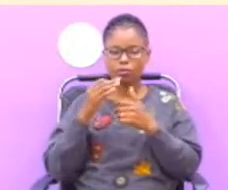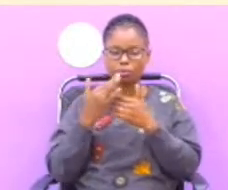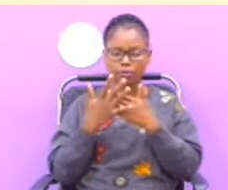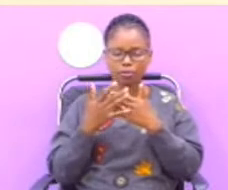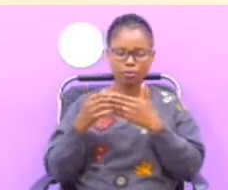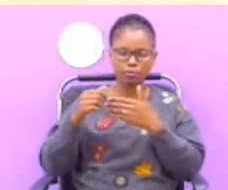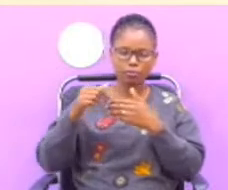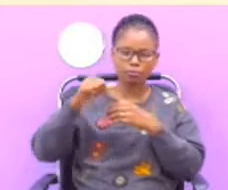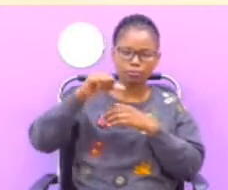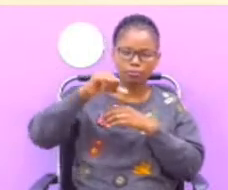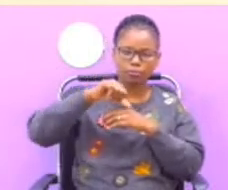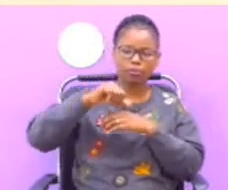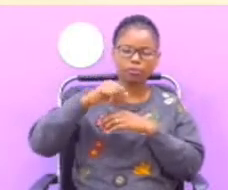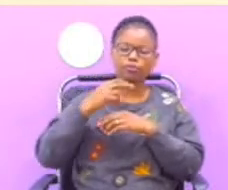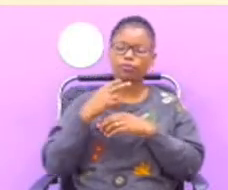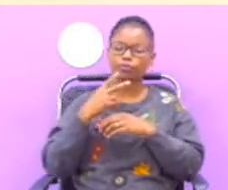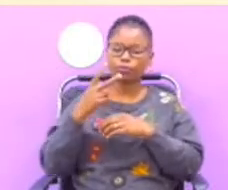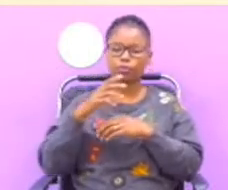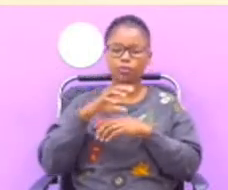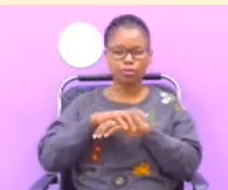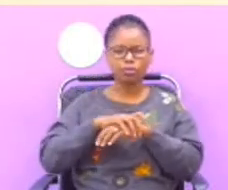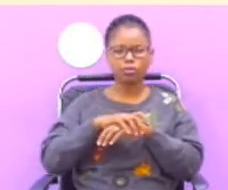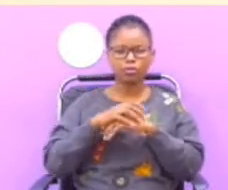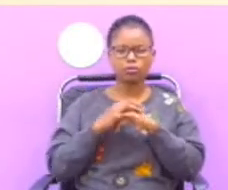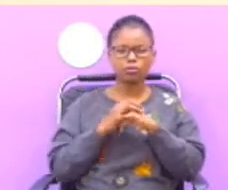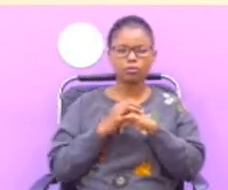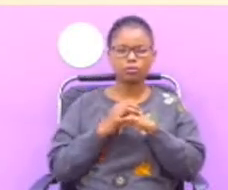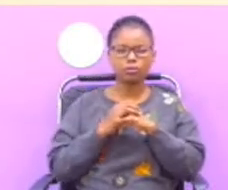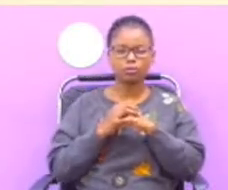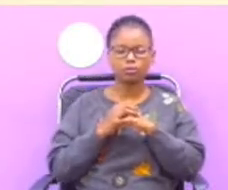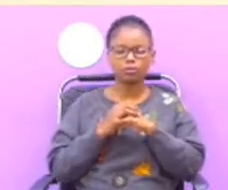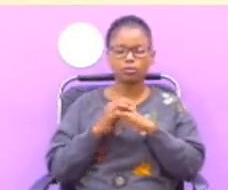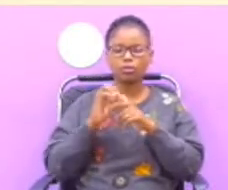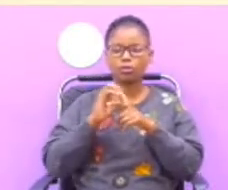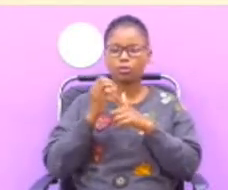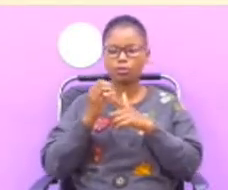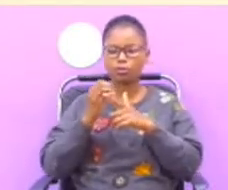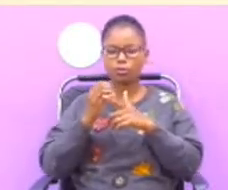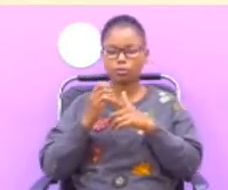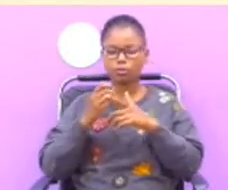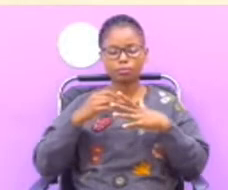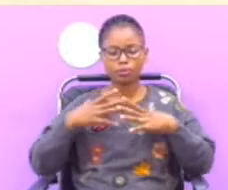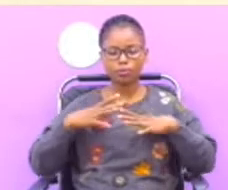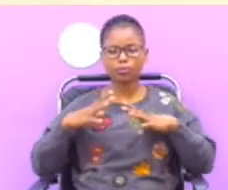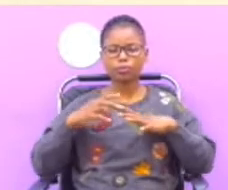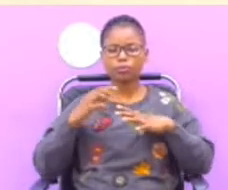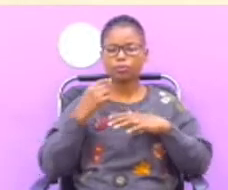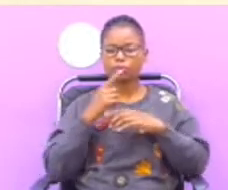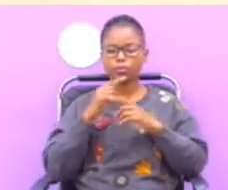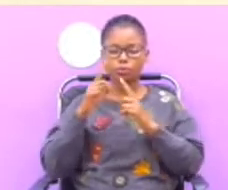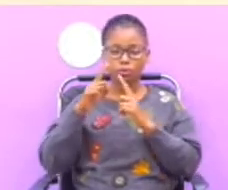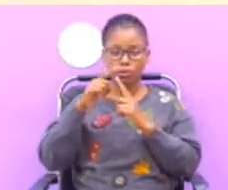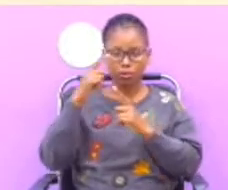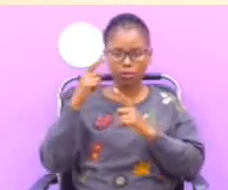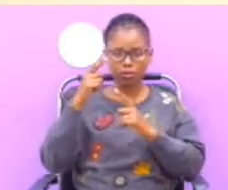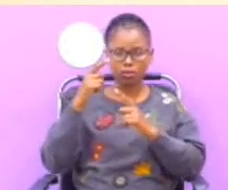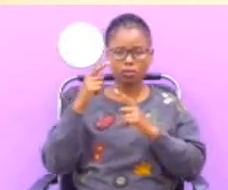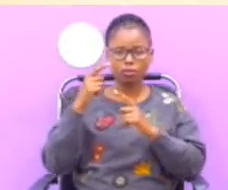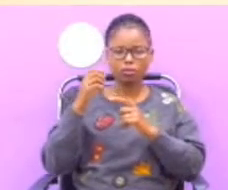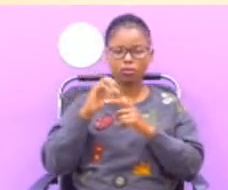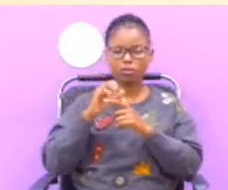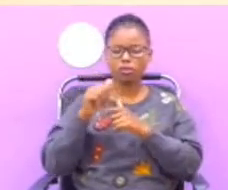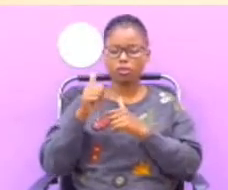thakame no nyite mũgambo ũcio ona thamaki arĩa moraganaga na arĩa moraganĩte guoko kwa Ngai